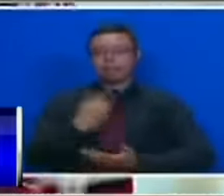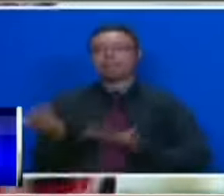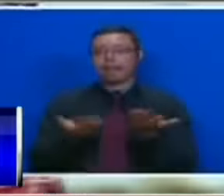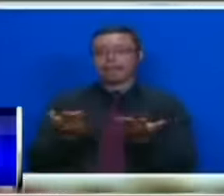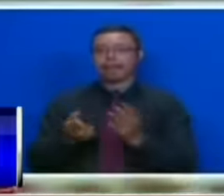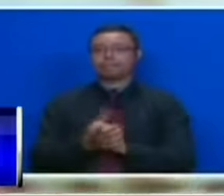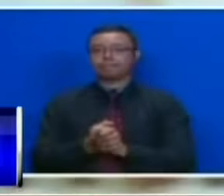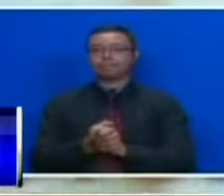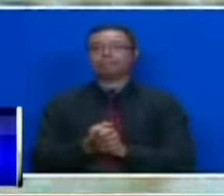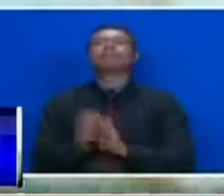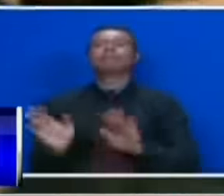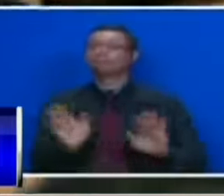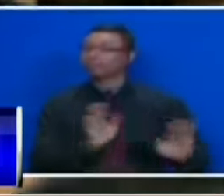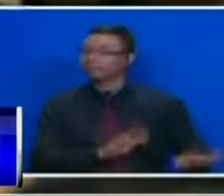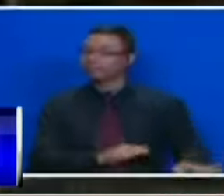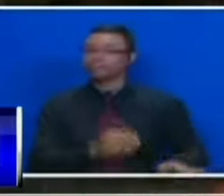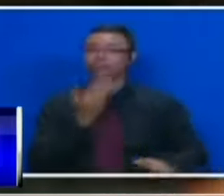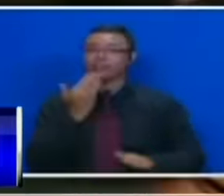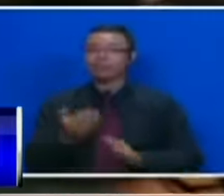Waktu habis, paslon 2.